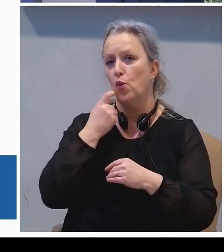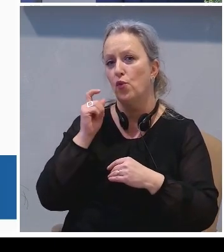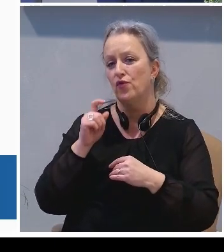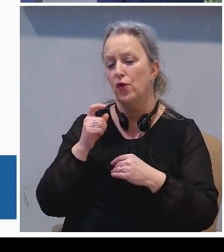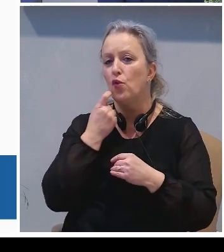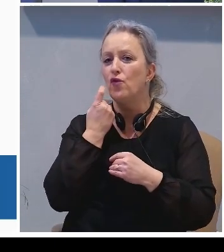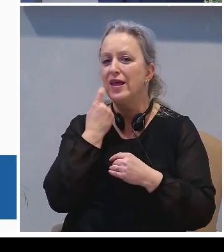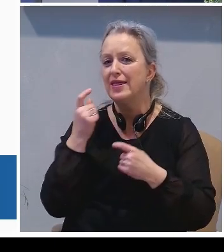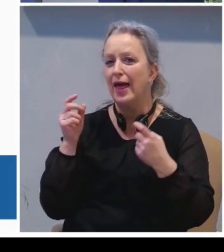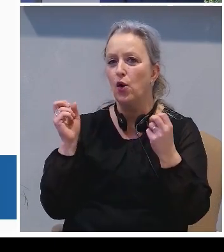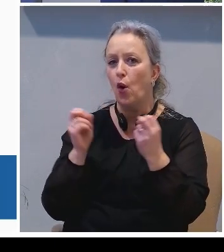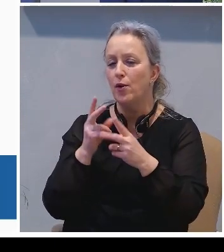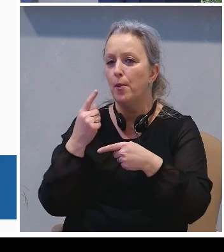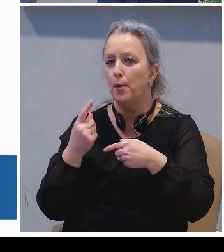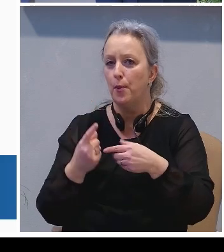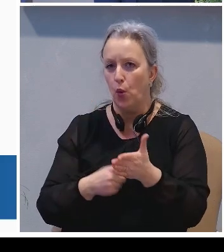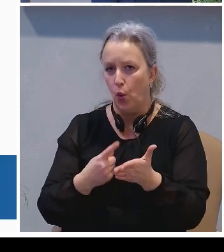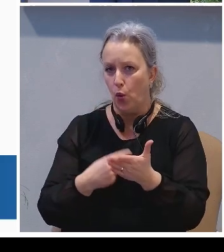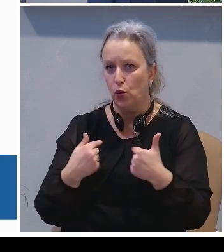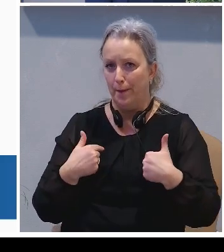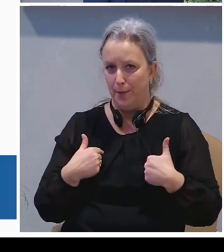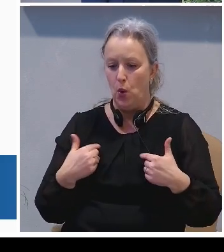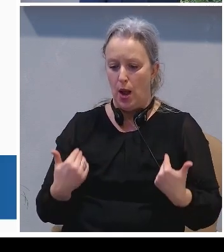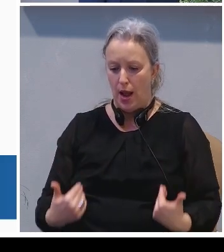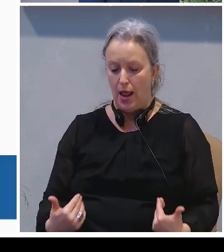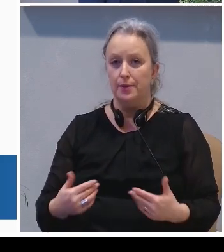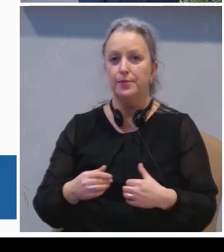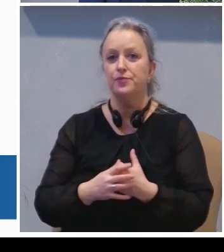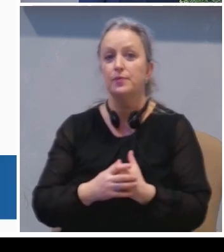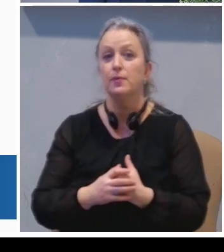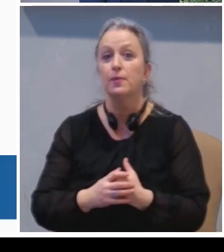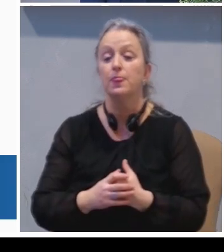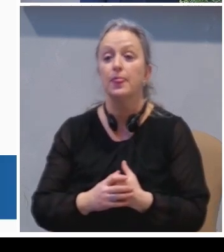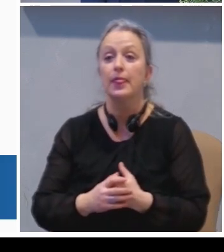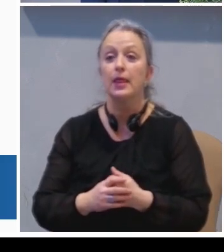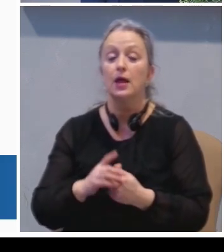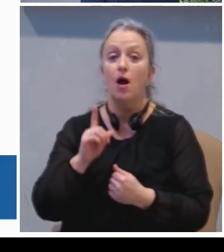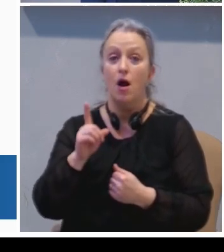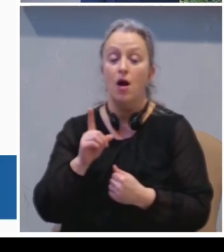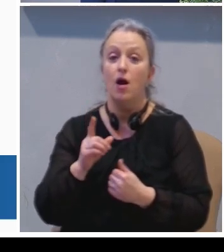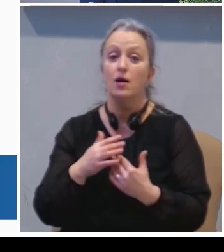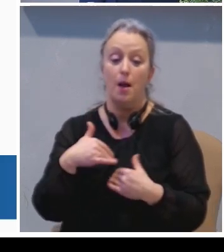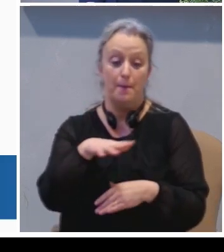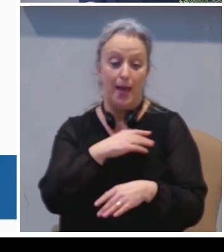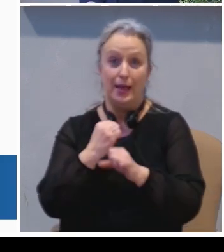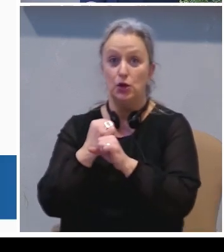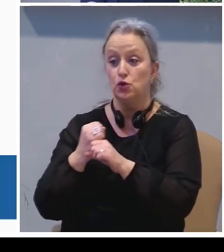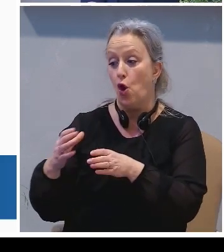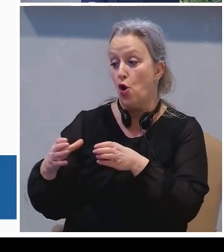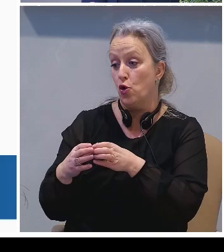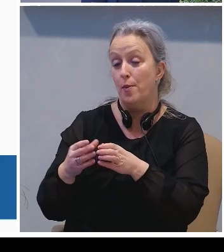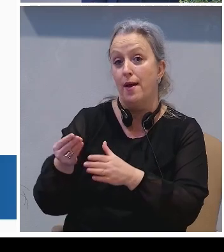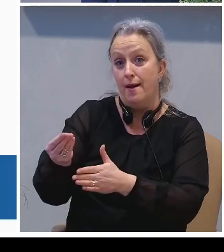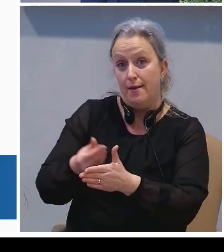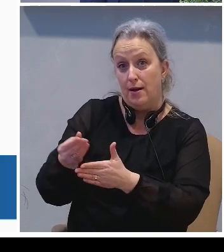overview of antud ettekande tegemisel, aga inherited siis muscular disease. I don't have any meie conflicts of töögrupi interest in this rahastatud